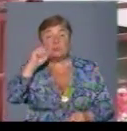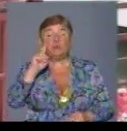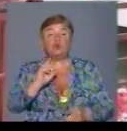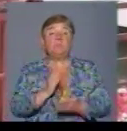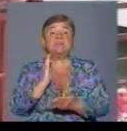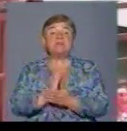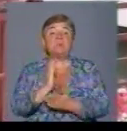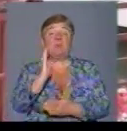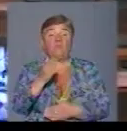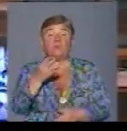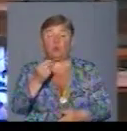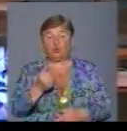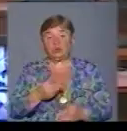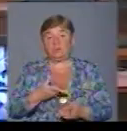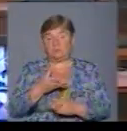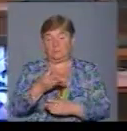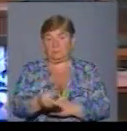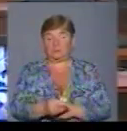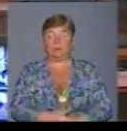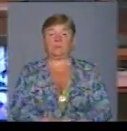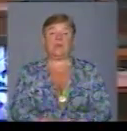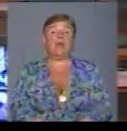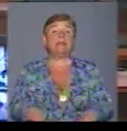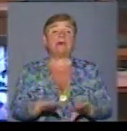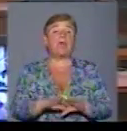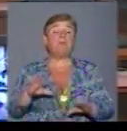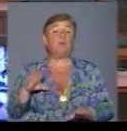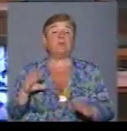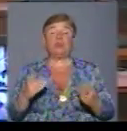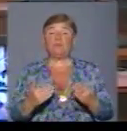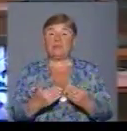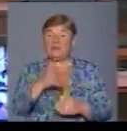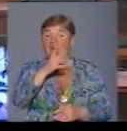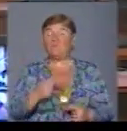кошти, отримуватимуть каву. Такими були головні новини на цей